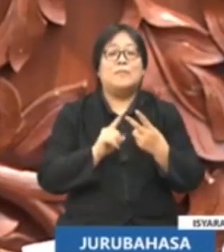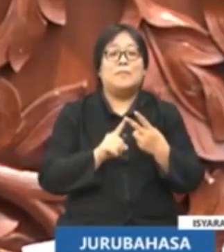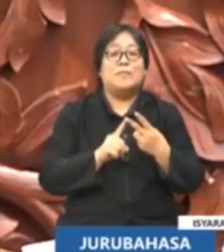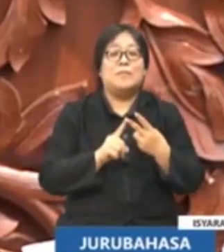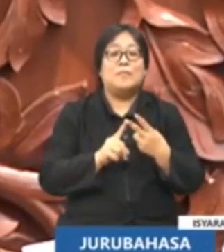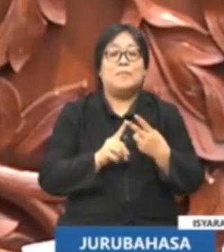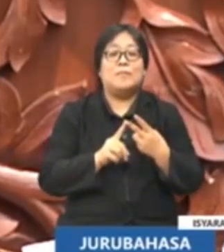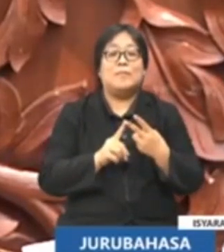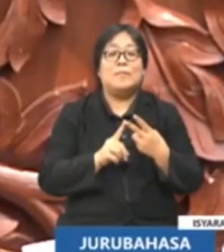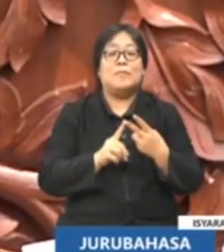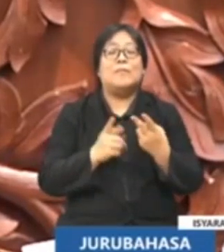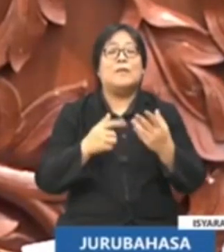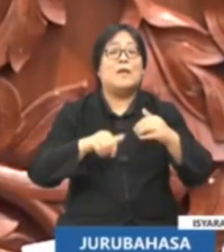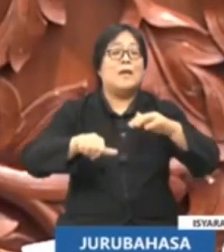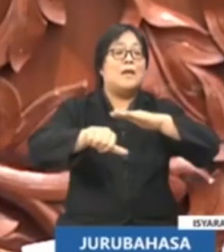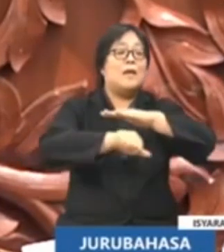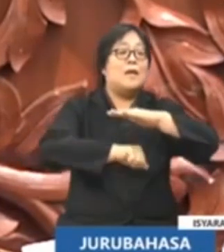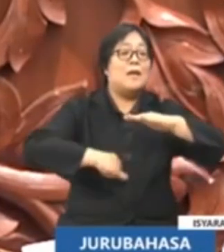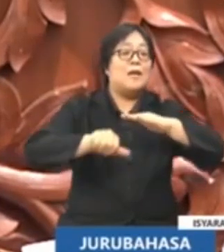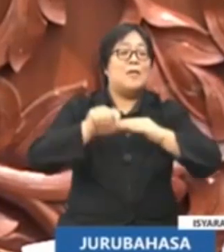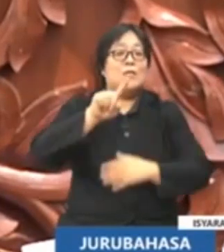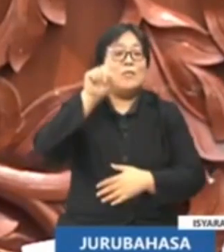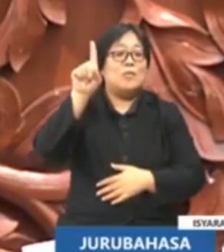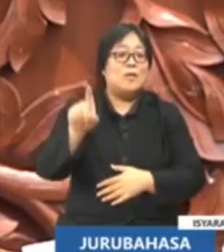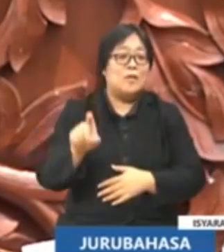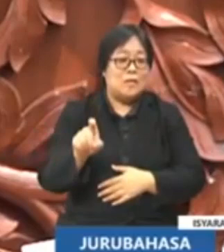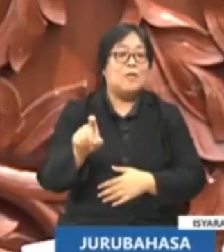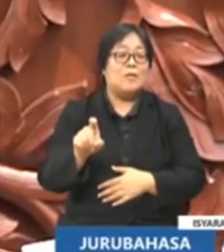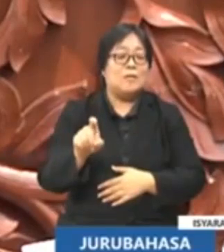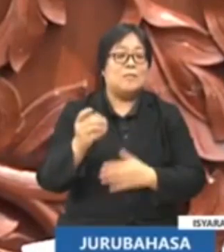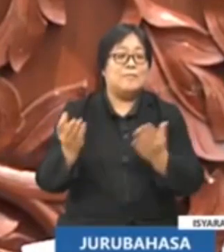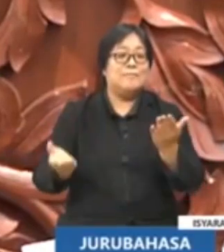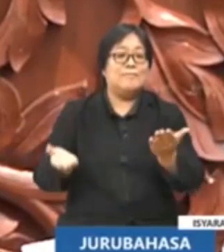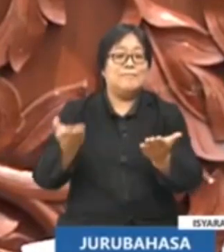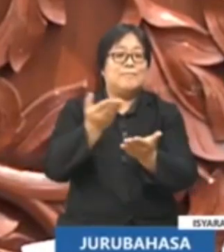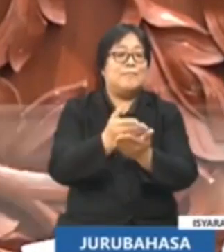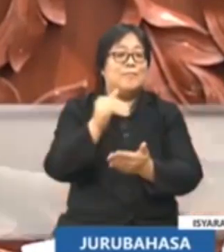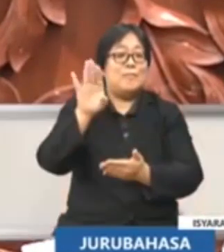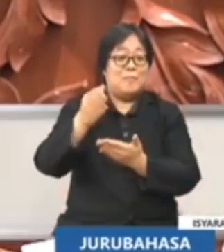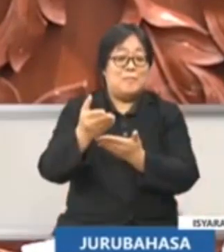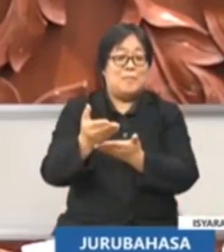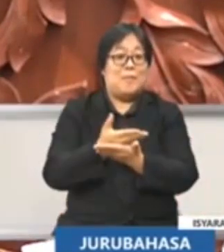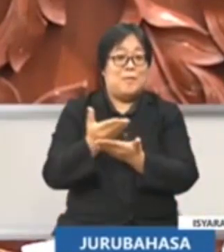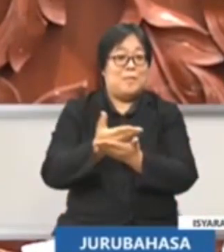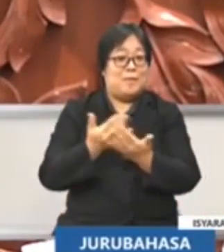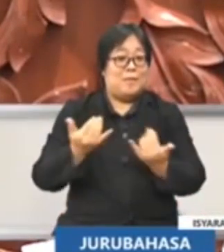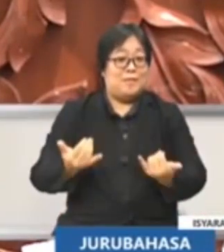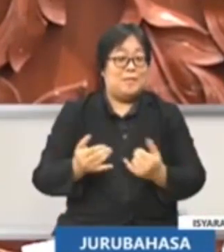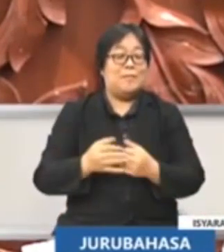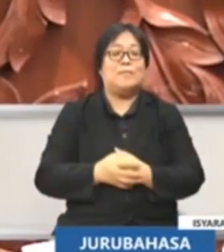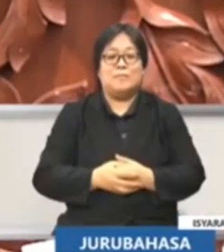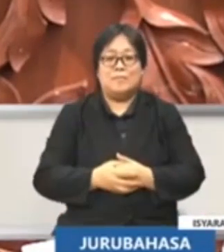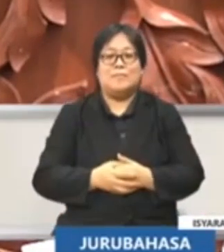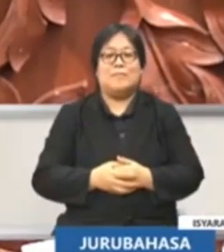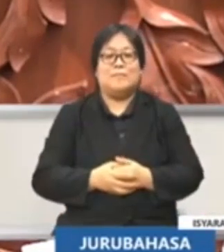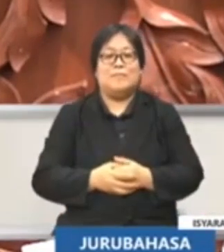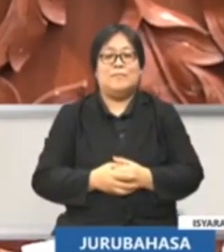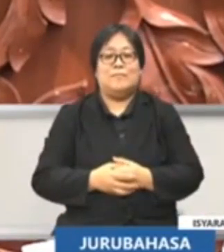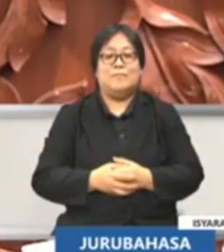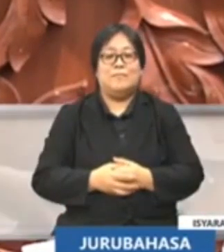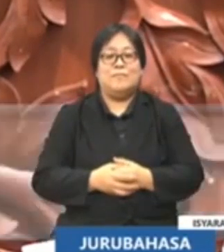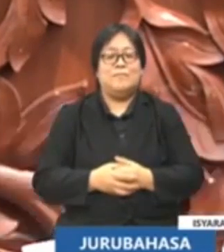apa pokok pangkal persoalannya dibangkitka oleh usul yang bomag yang baru ininya terbaru ini ialah